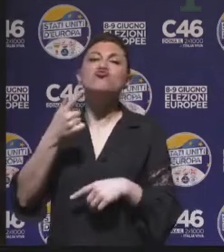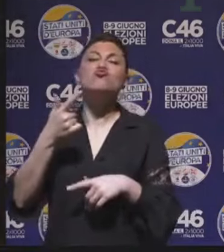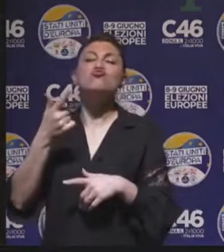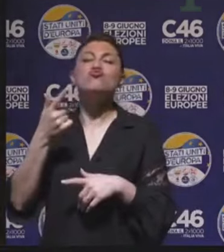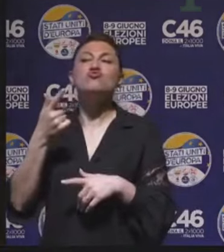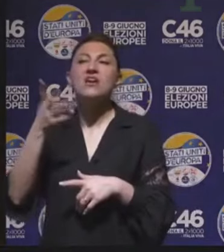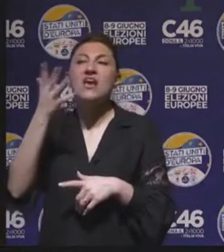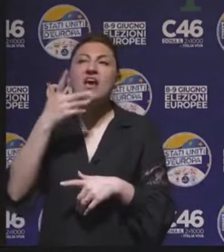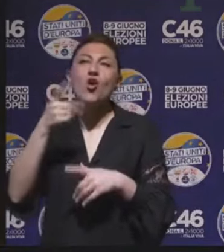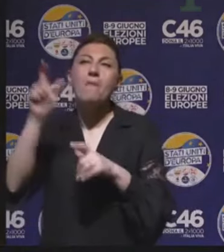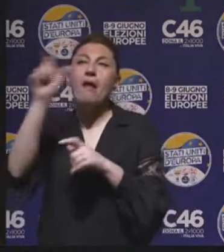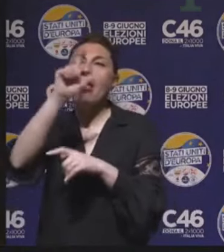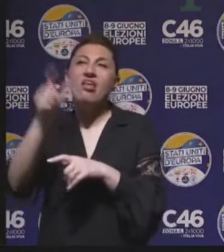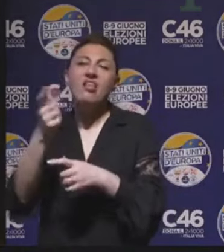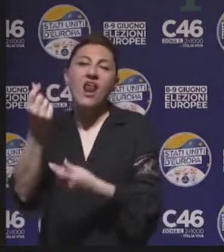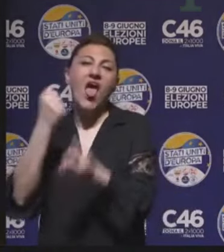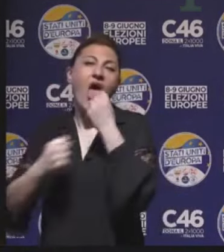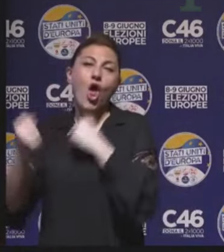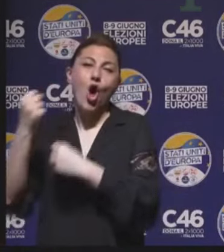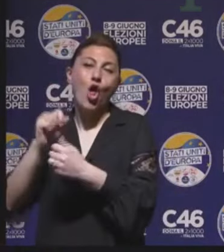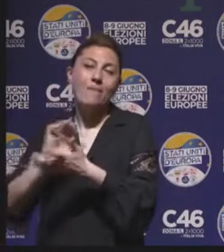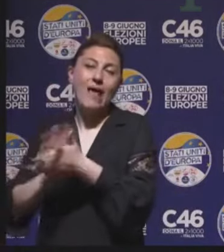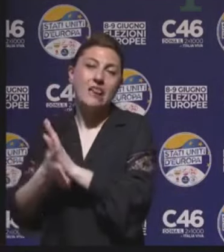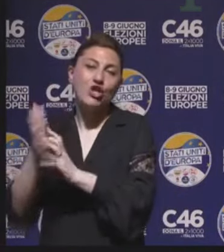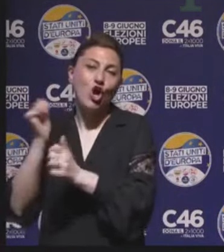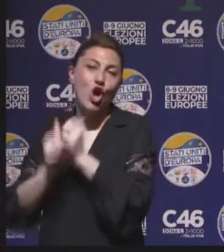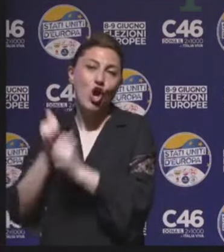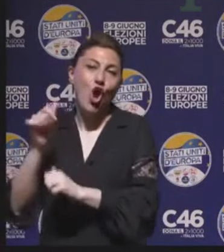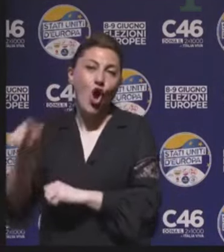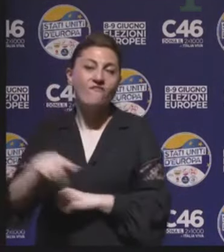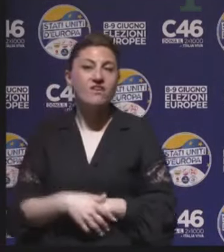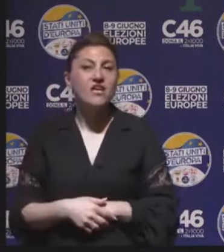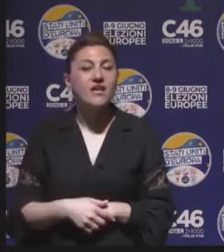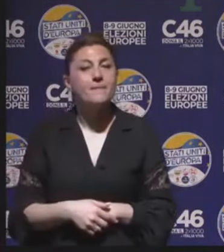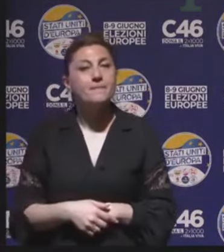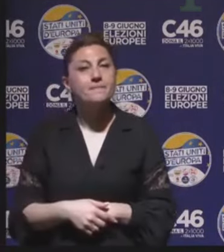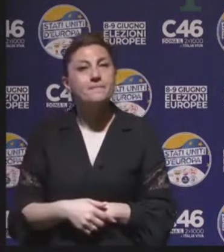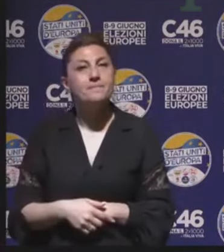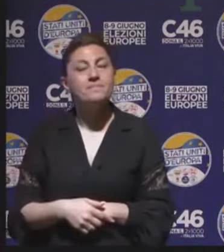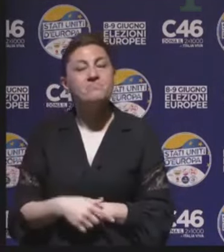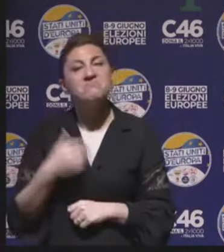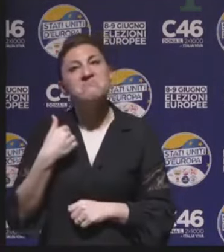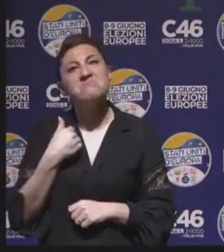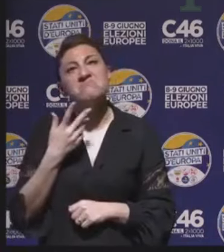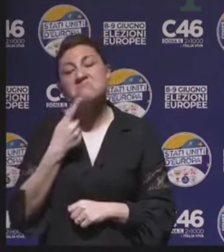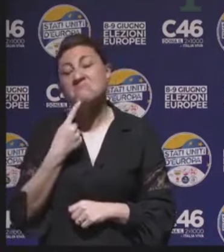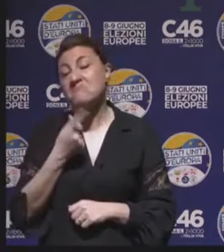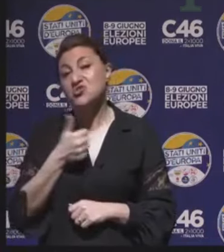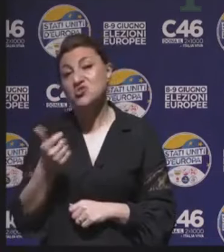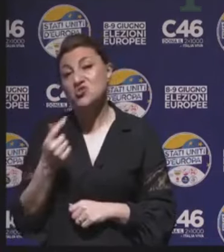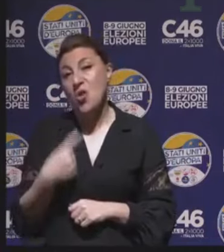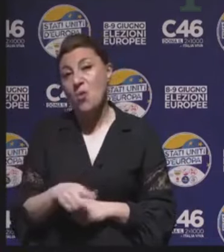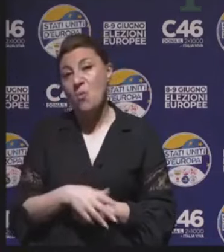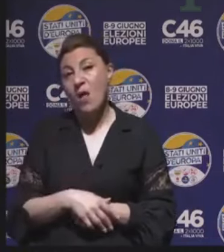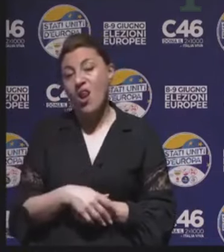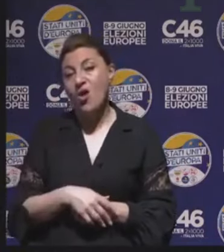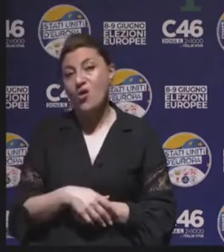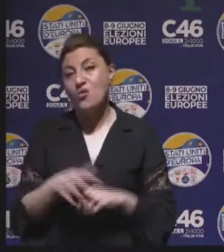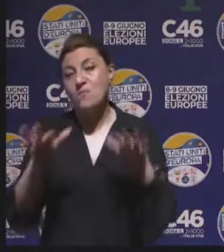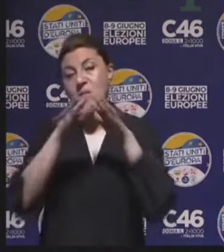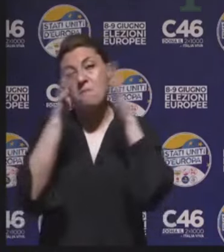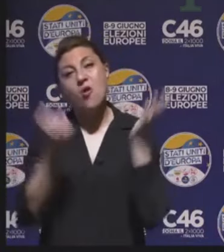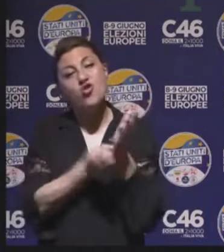dell'Italia vedo invece Forza Italia che si ritiene in grande Io mi limito a dire questo al mondo produttivo